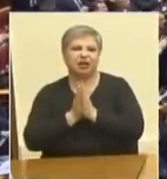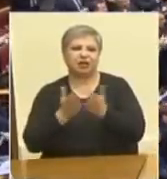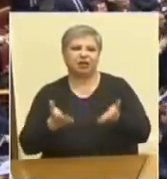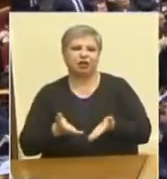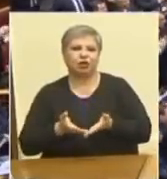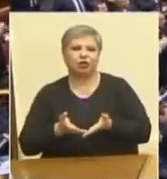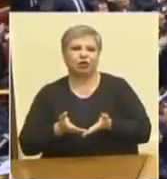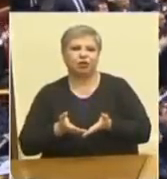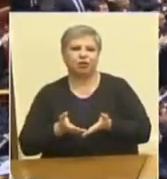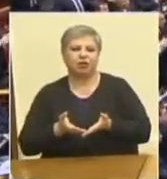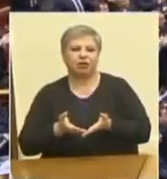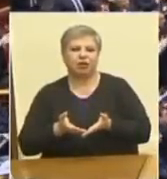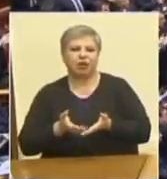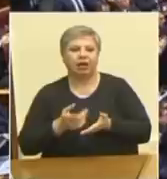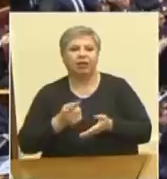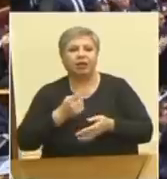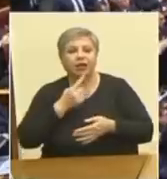είπατε κάτι που το άκουσα μόνο εγώ.